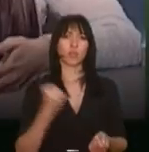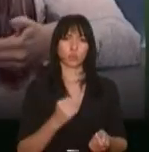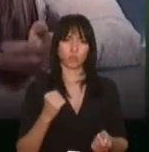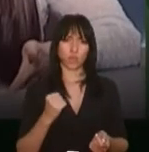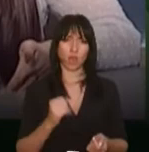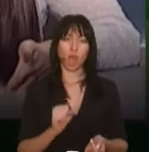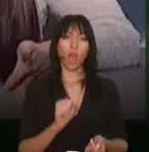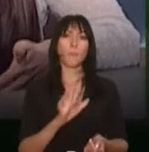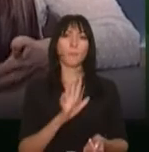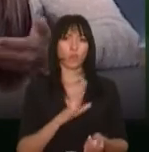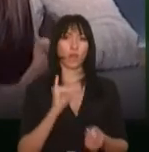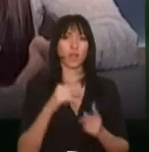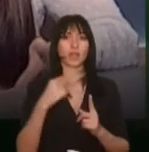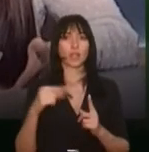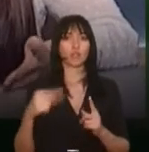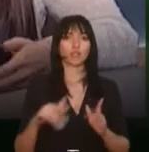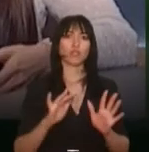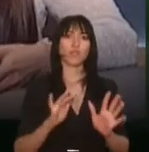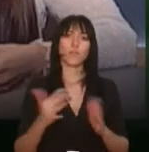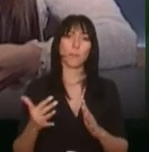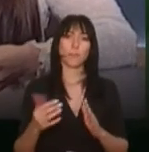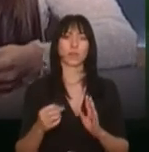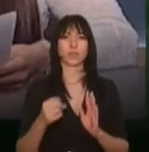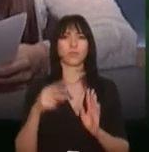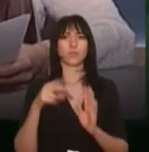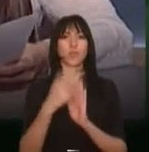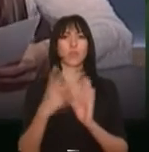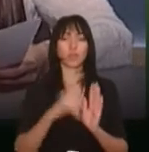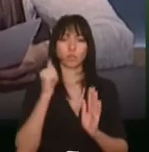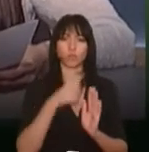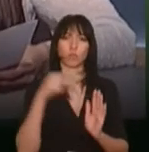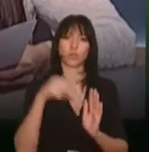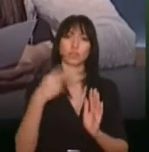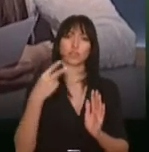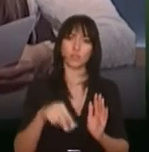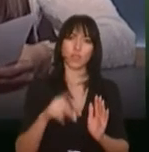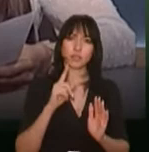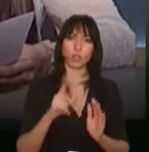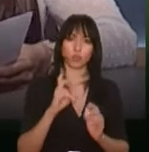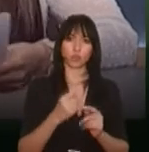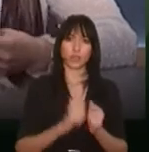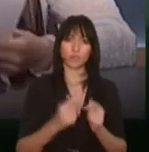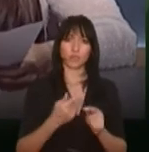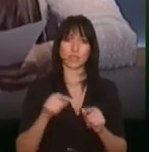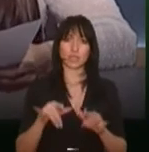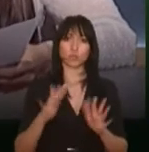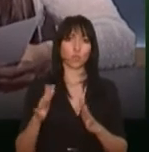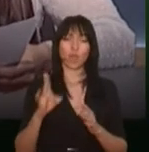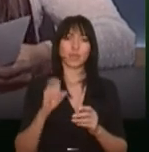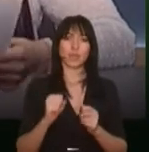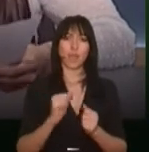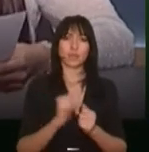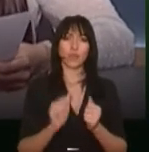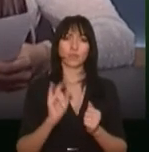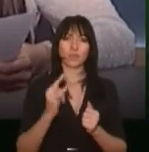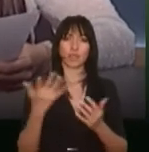Бували і інші випадки і в 19-му році, і у 20-му. Тобто, зазвичай в цих ситуаціях не завжди ну, діти, які